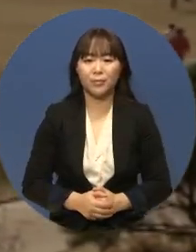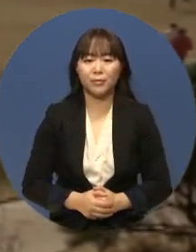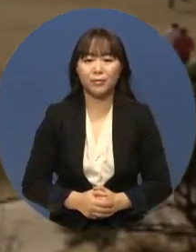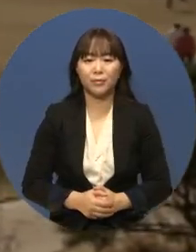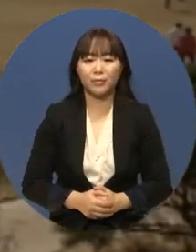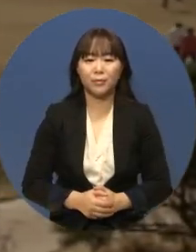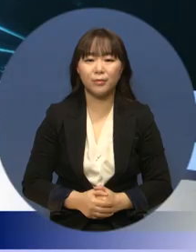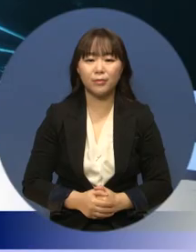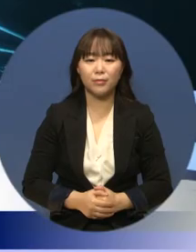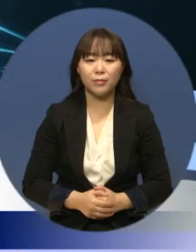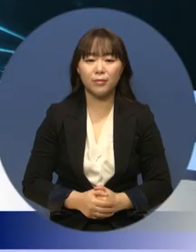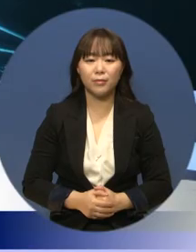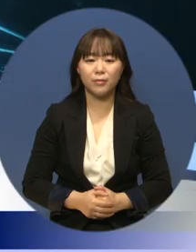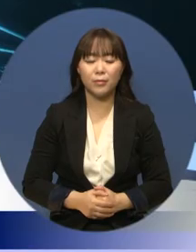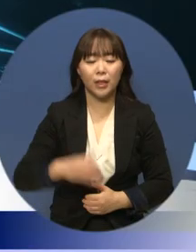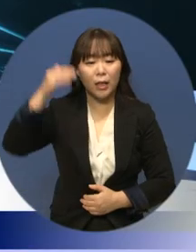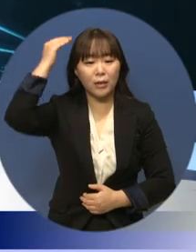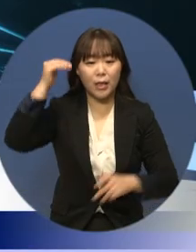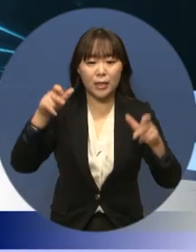정두리입니다.